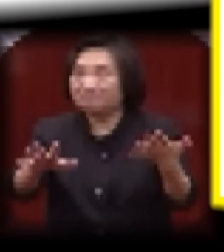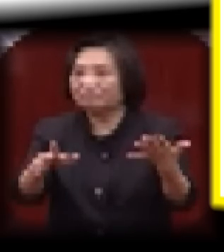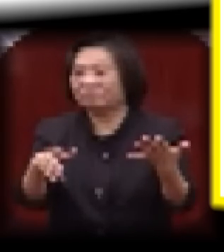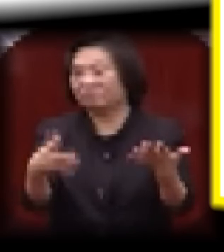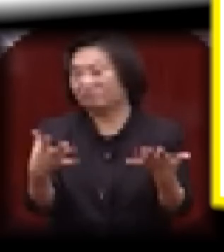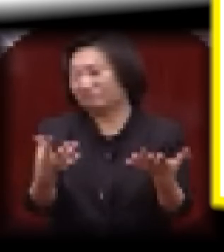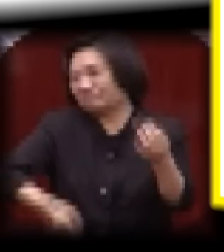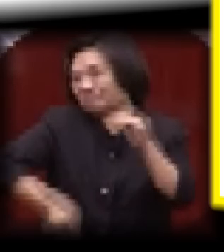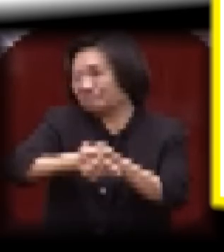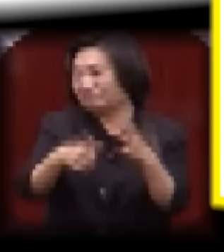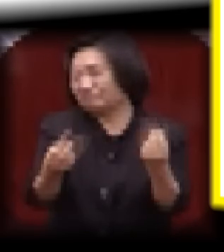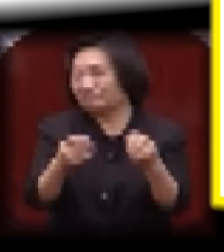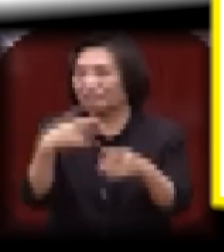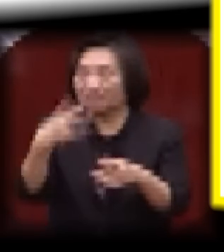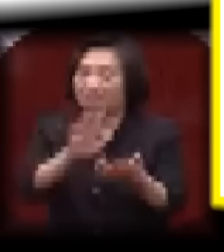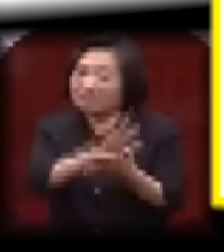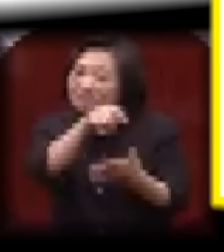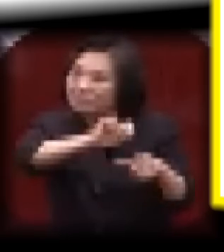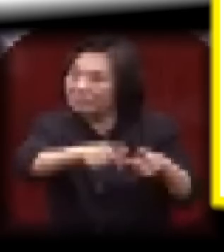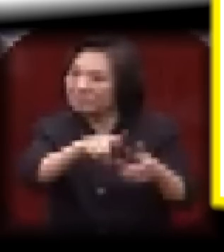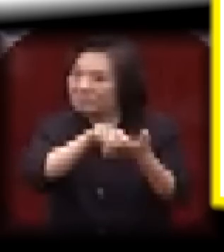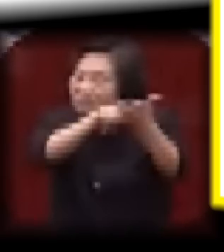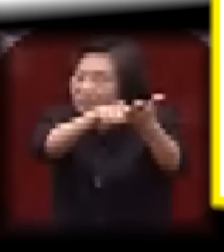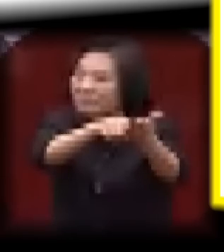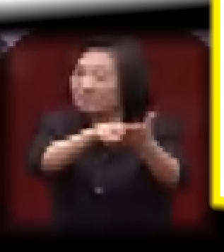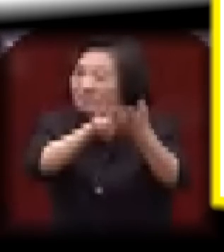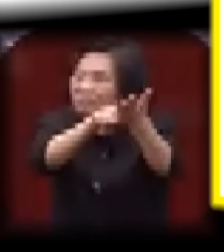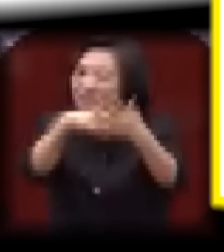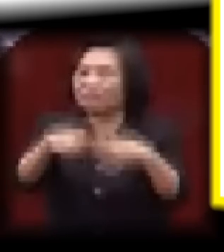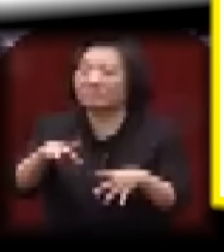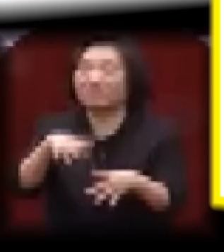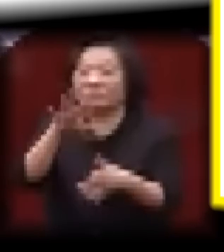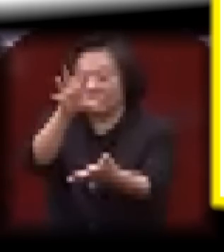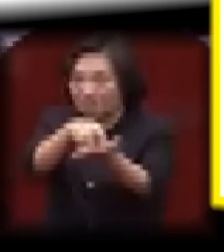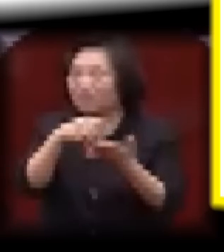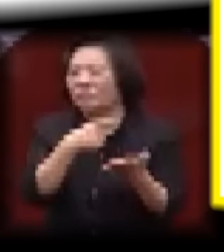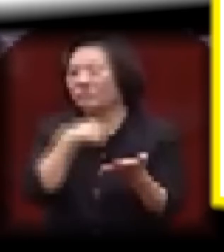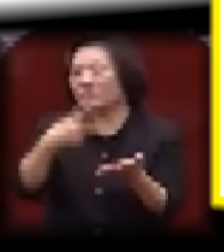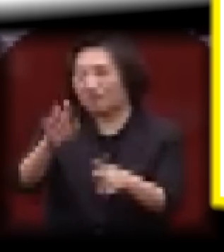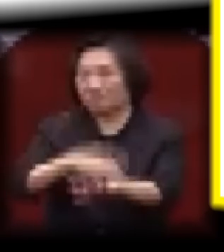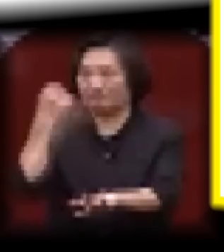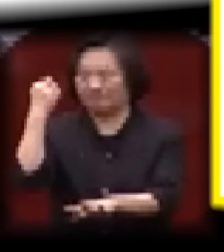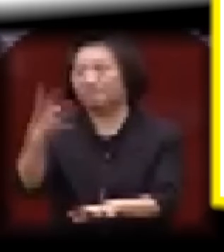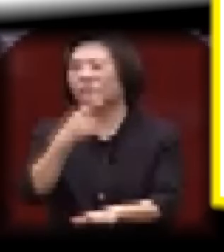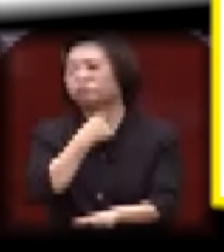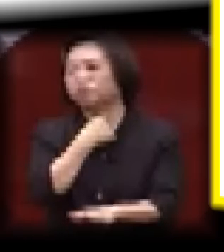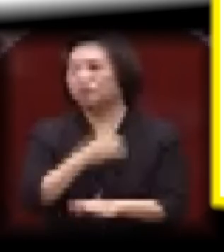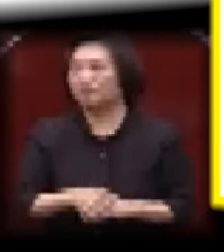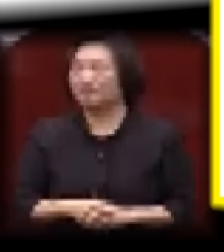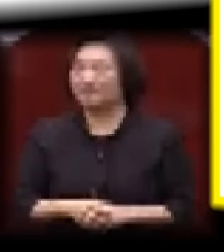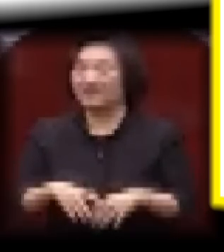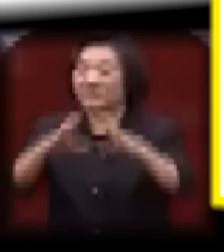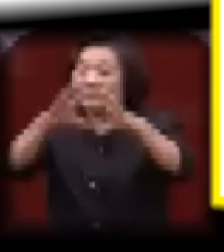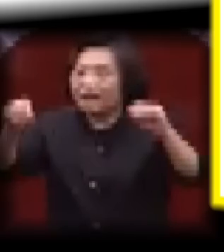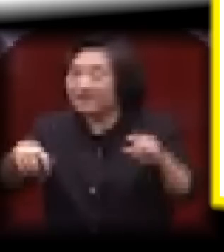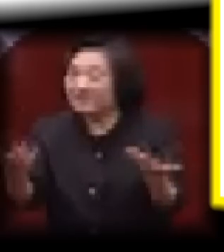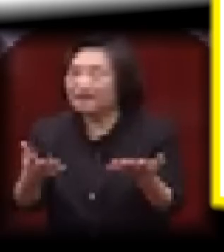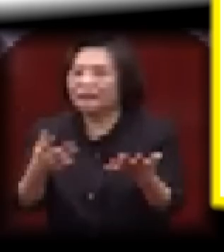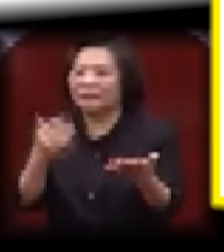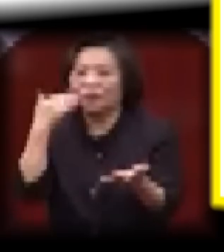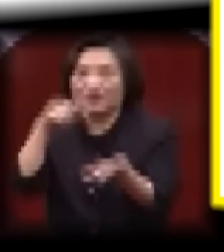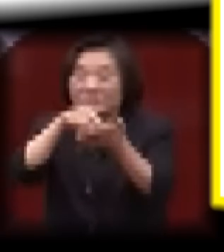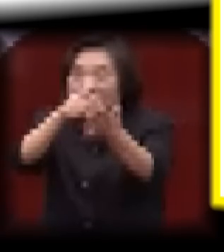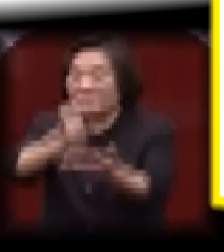他申请一张新的这个建造。那这个案子已经讲过很多久，因为要申请一张新的